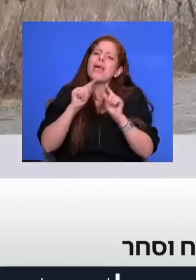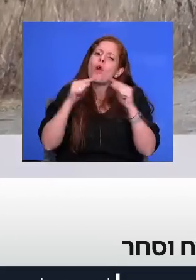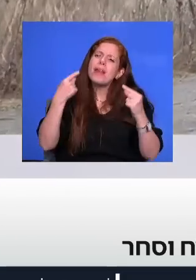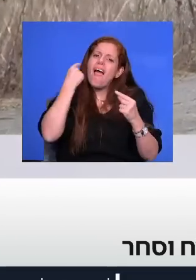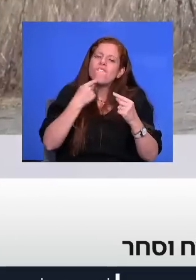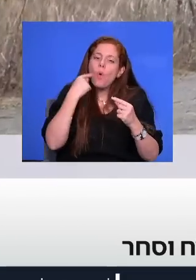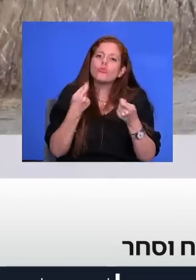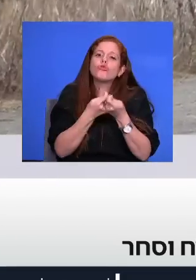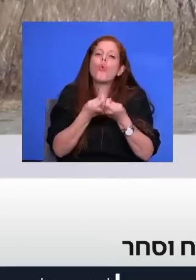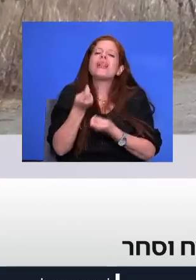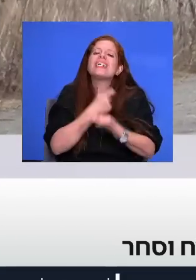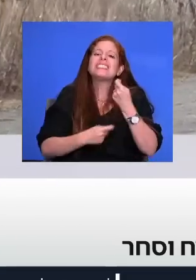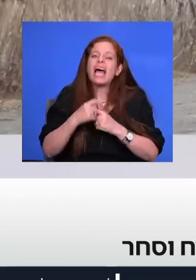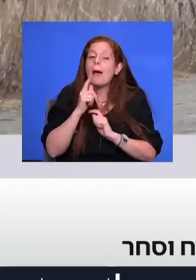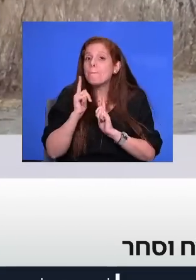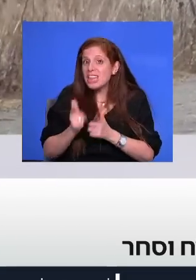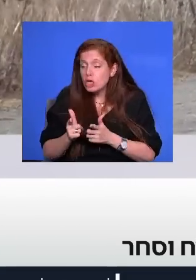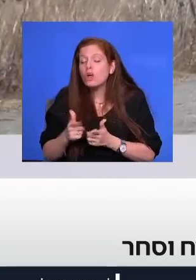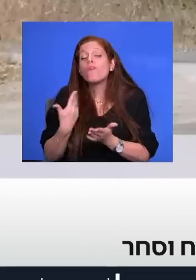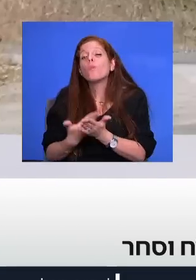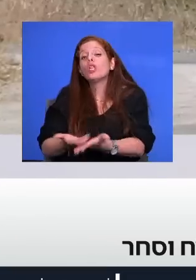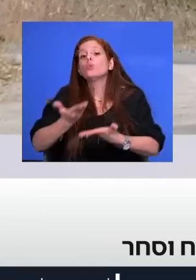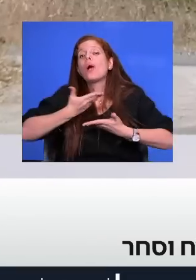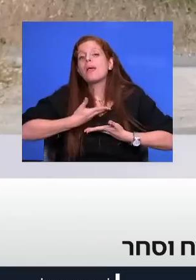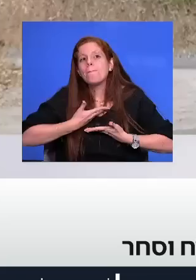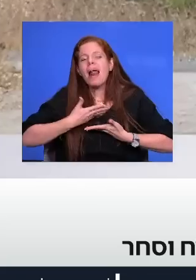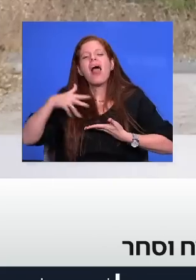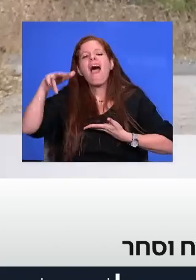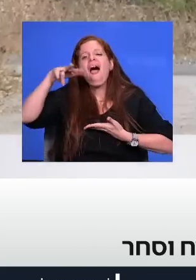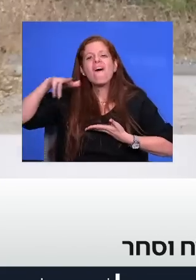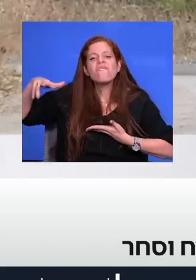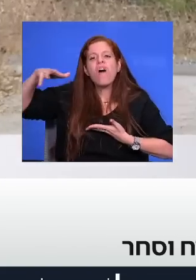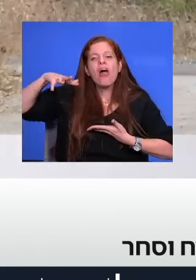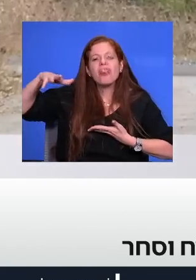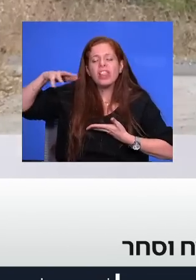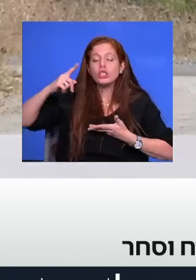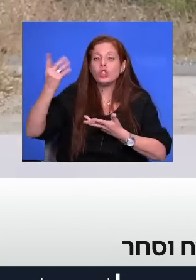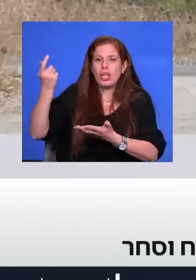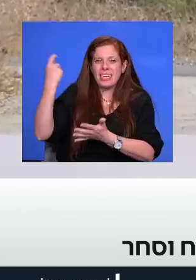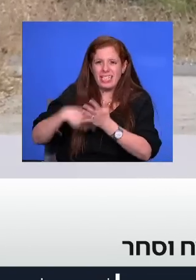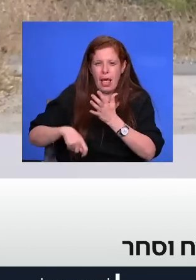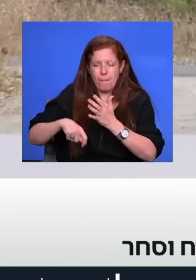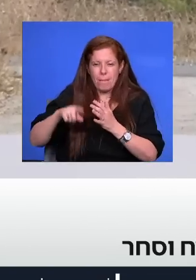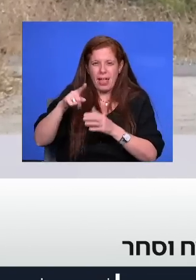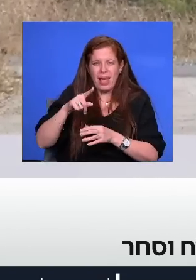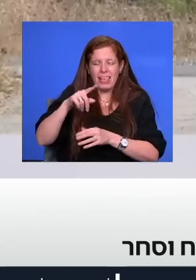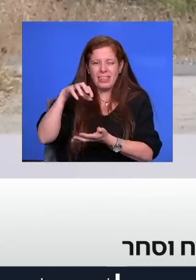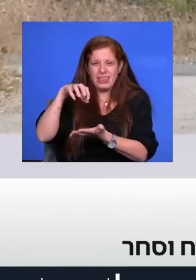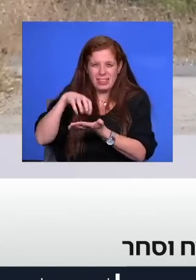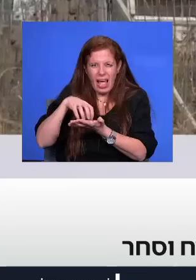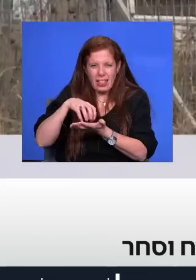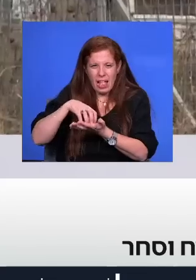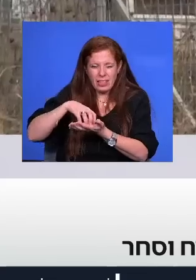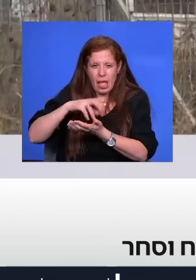שנוגעות לסחר בנשק. בין היתר הוא גם מודה שהוא קיבל לידיו רחפן שנגנב מתחנת המשטרה בצפת בפריצה שהייתה שם, והוא מועבר